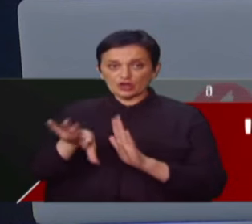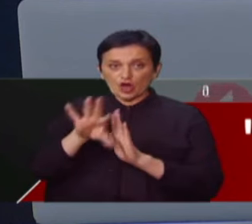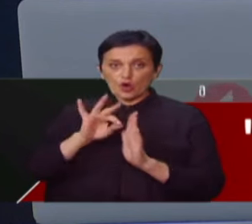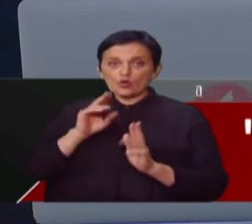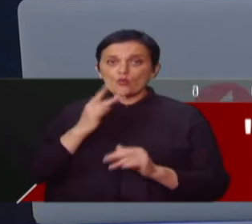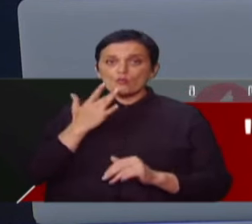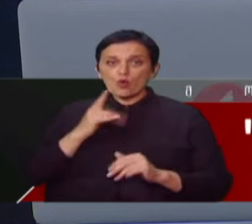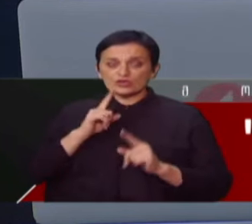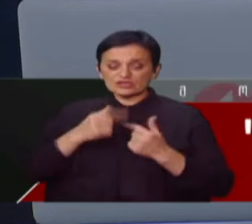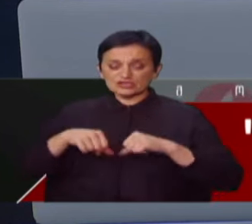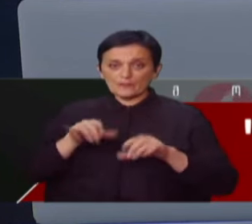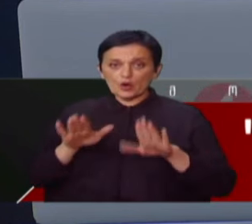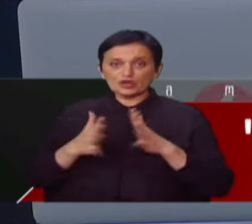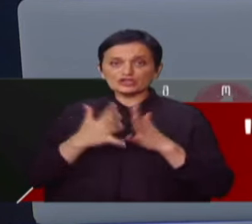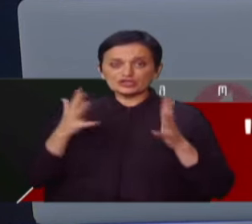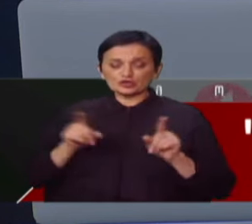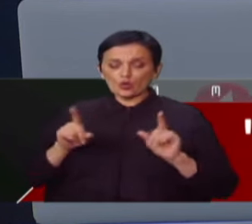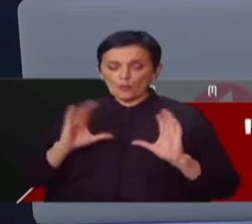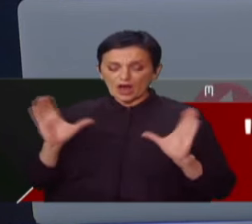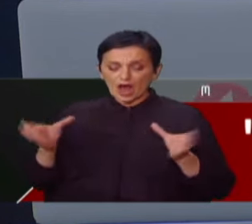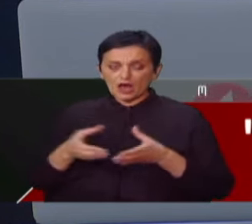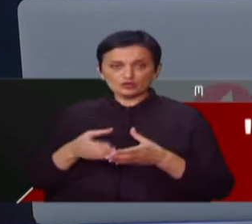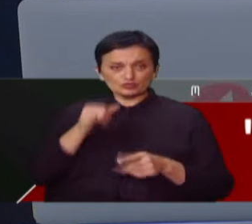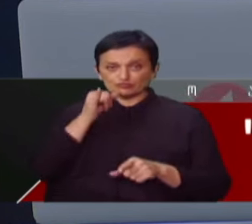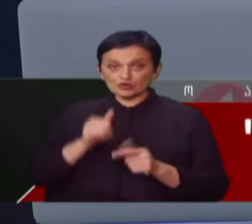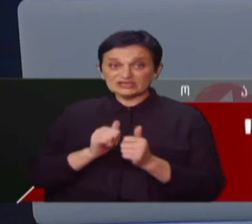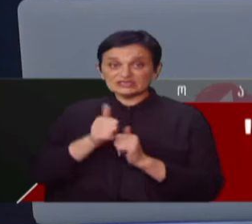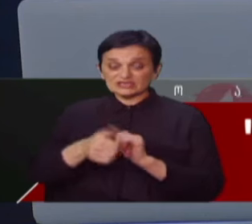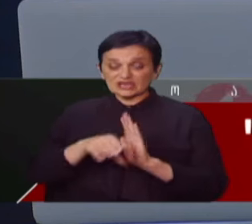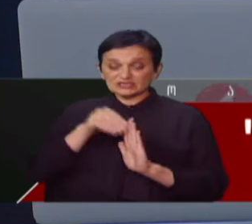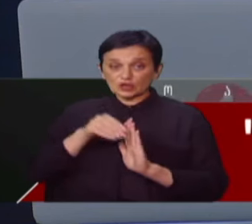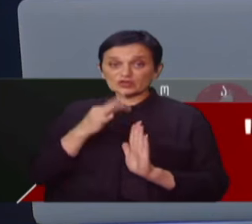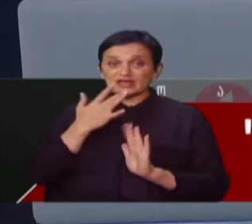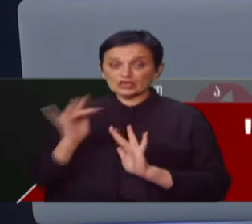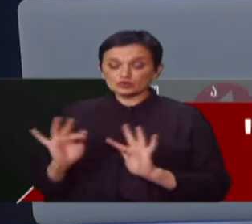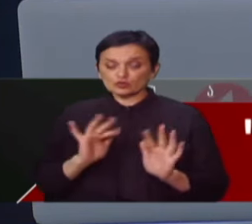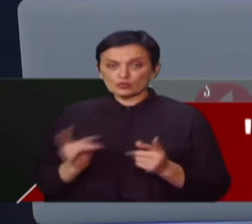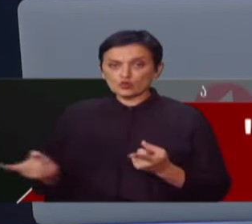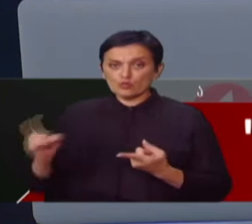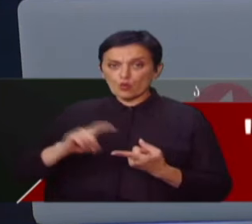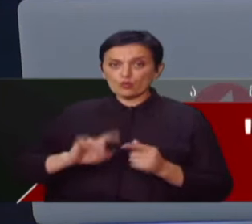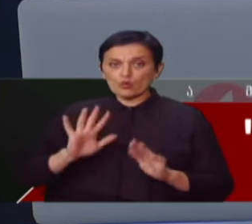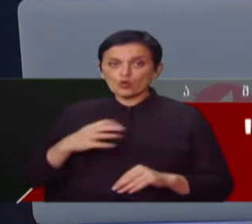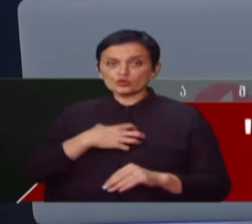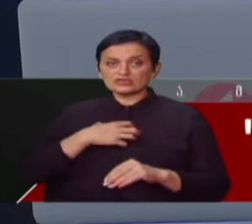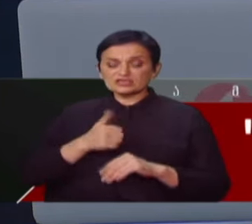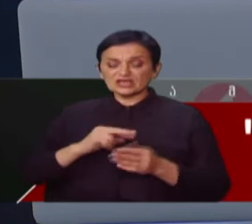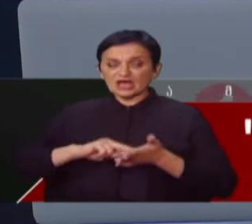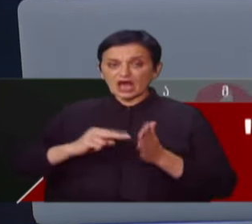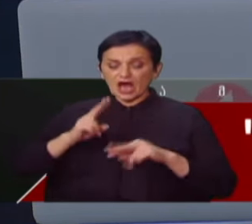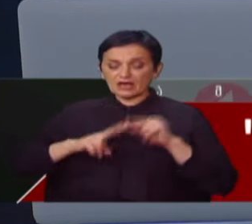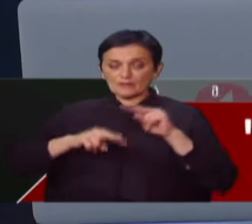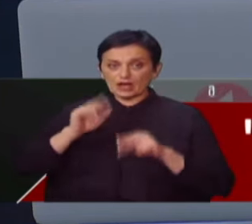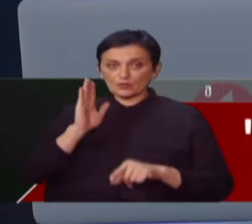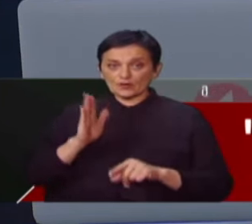პოლიტსაბჭოს ხელმძღვანელი. დიდი ოპოზიციური ერთობა კი ვერ შედგა. წინა საარჩევნოდ ნაციონალური მოძრაობის მოკავშირე მხოლოდ სტრატეგია აღმაშენებელი